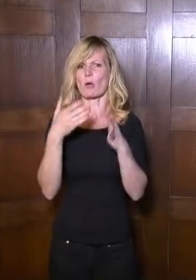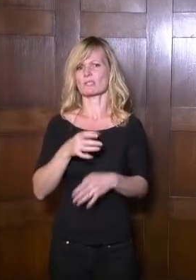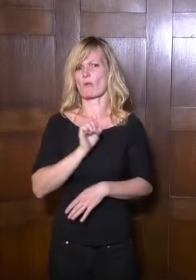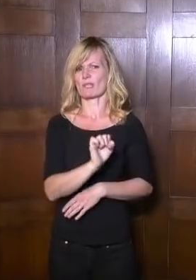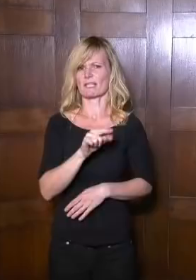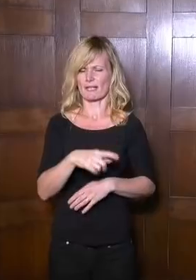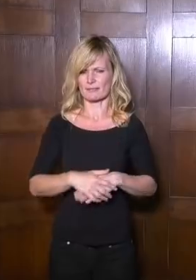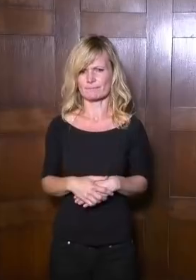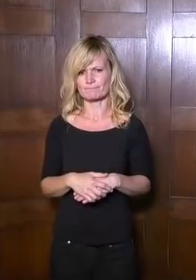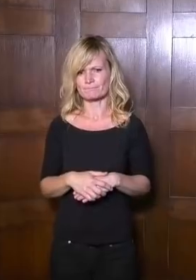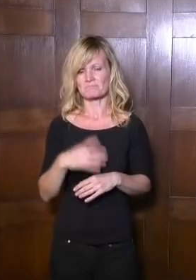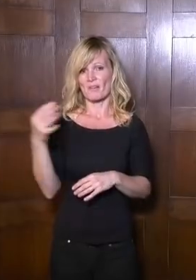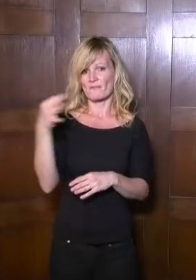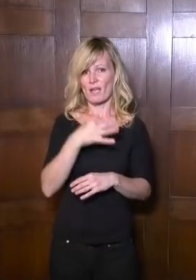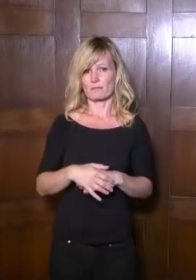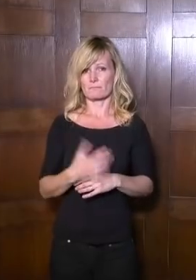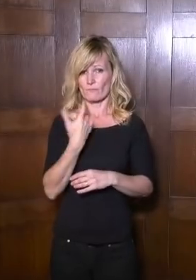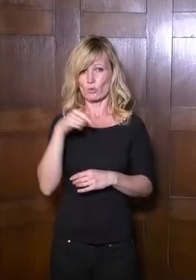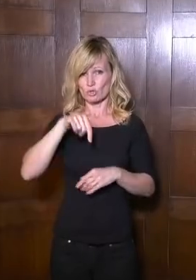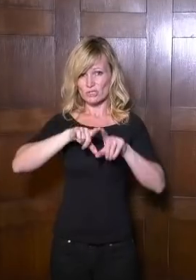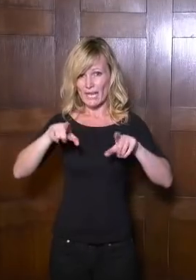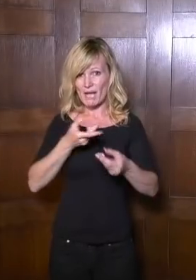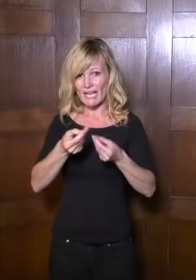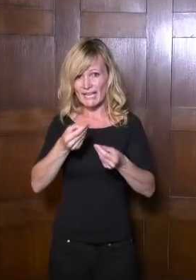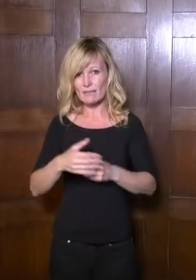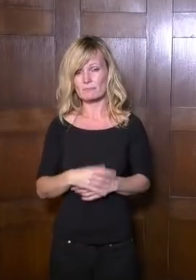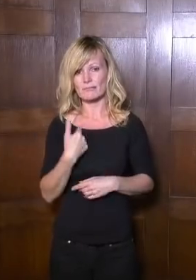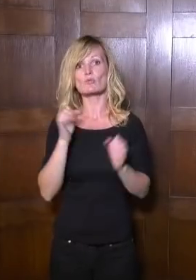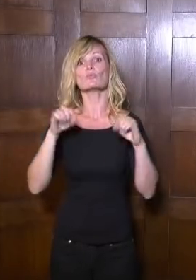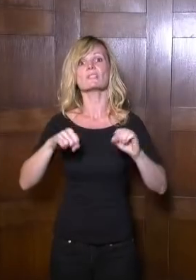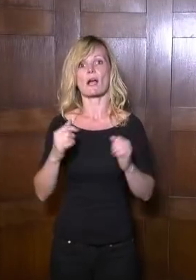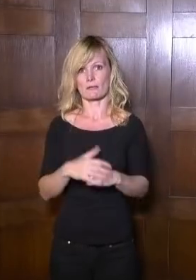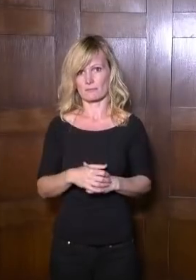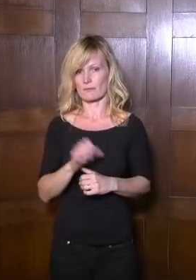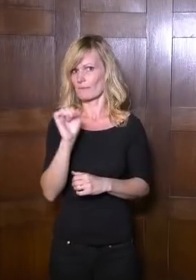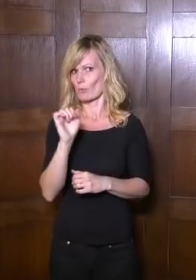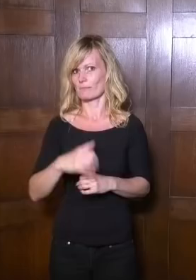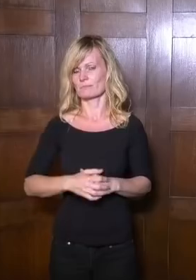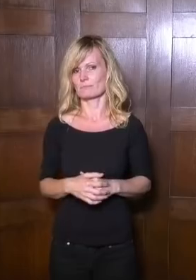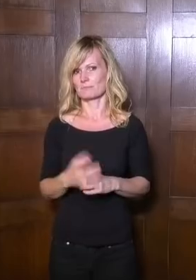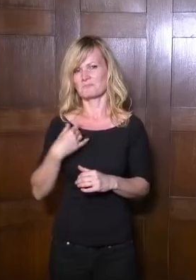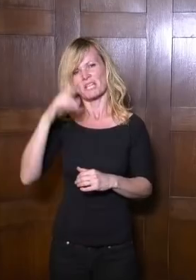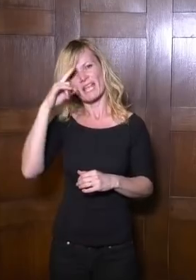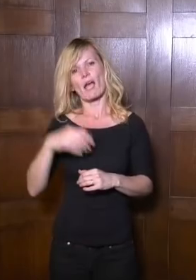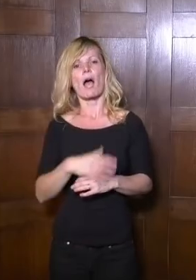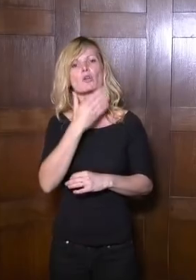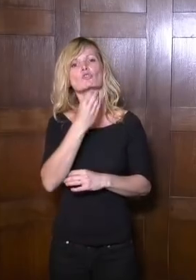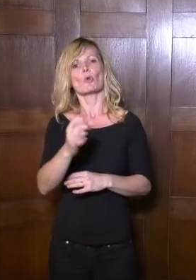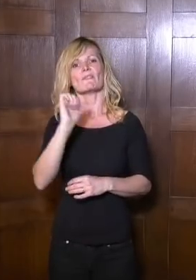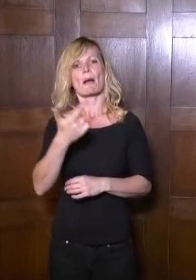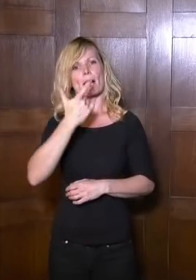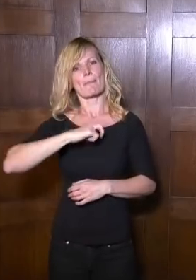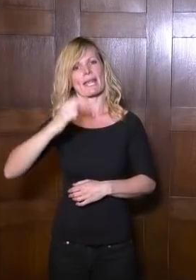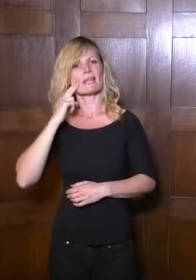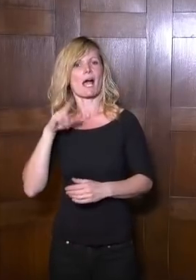mich gefragt, ob ich darüber reden will. Ich habe zugesagt, nicht weil ich denke, dass das schön ist, wenn man mal wieder in der Presse steht, sondern es